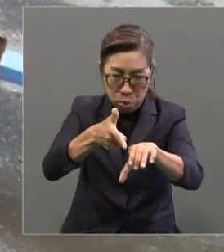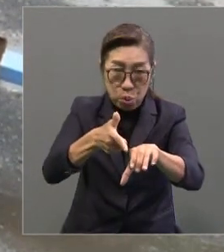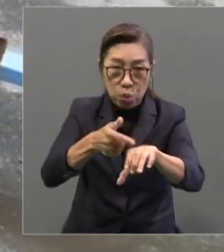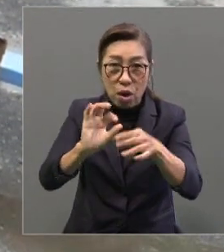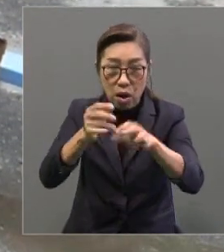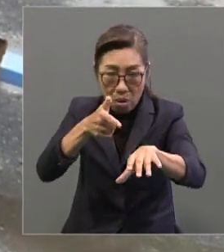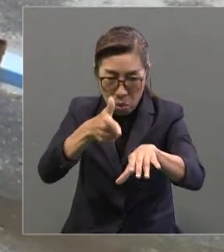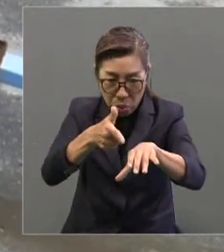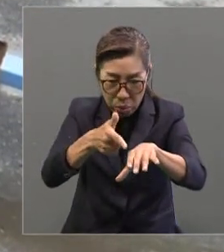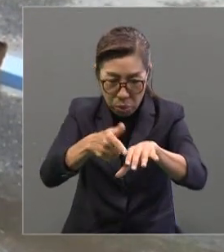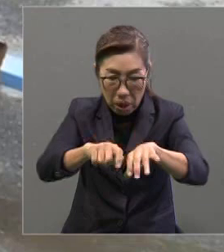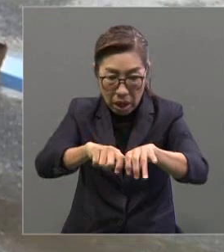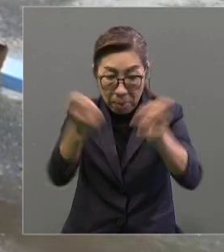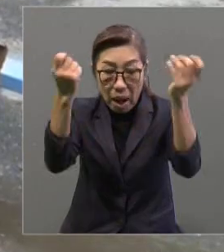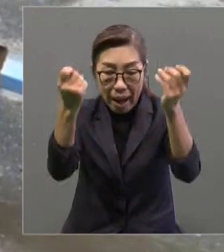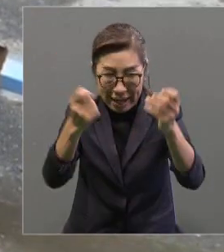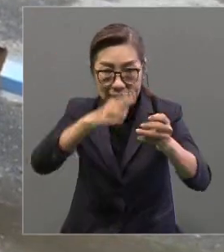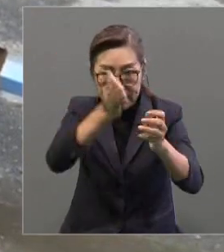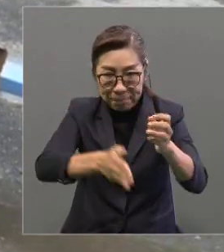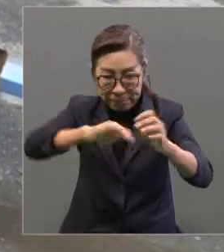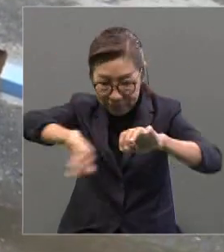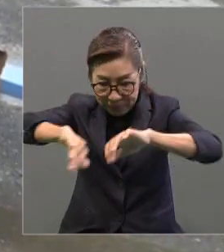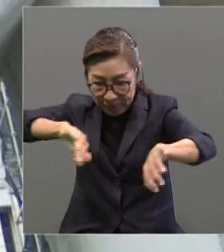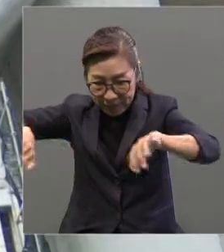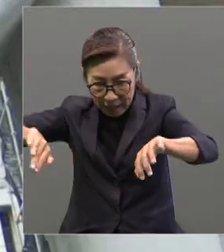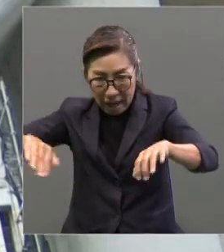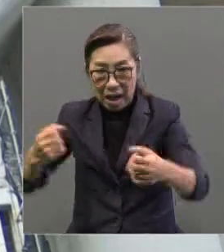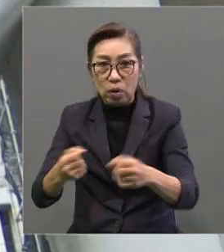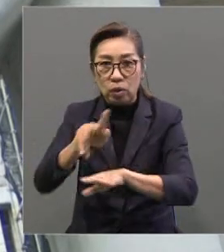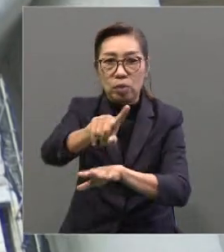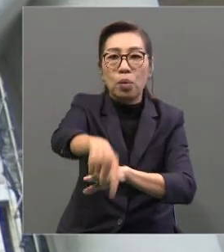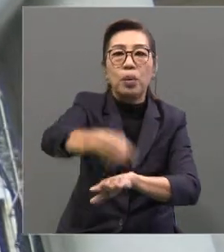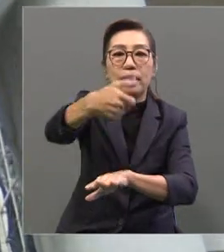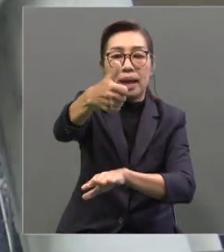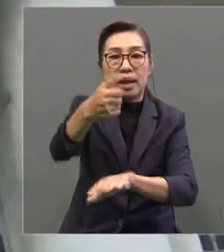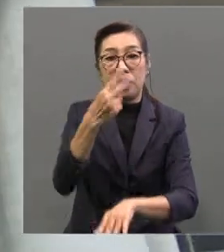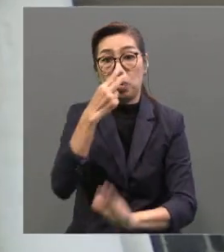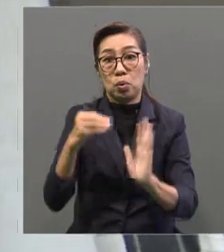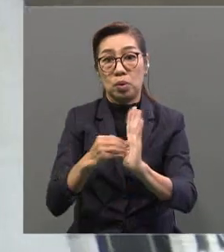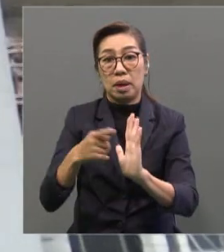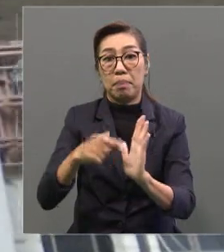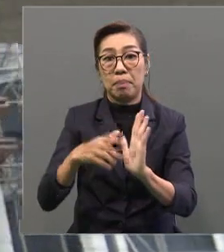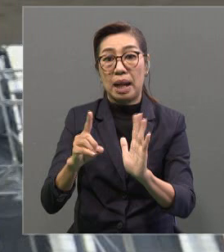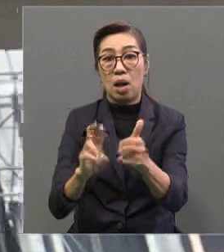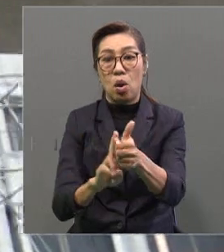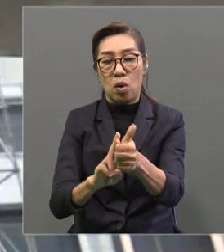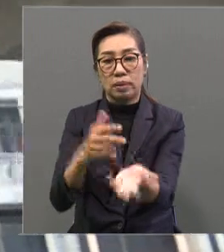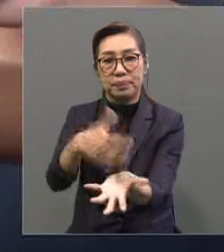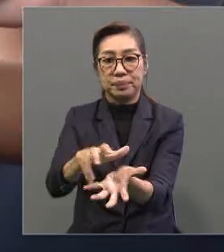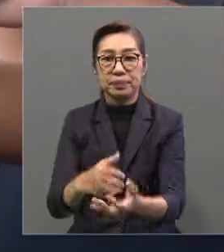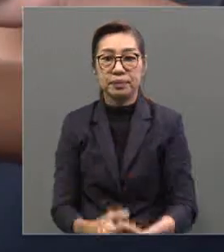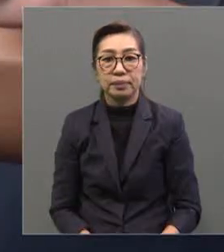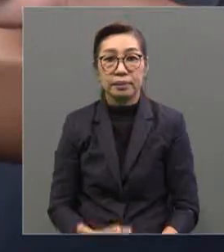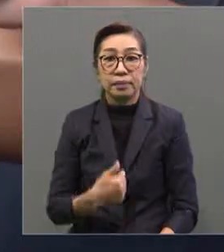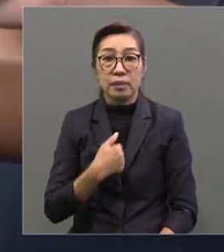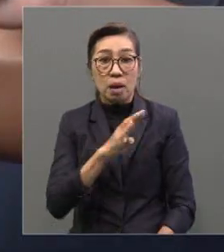ะดำเนินการถอดแล้วก็แบ่งชิ้นส่วนต่างๆก่อนที่จะเคลื่อนย้ายฟังเสียงท่านรองปลัดกรุงเทพมหานครครับ ทางบ